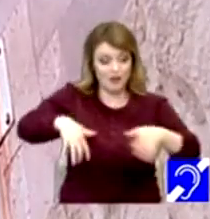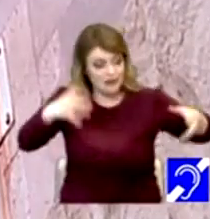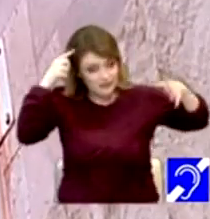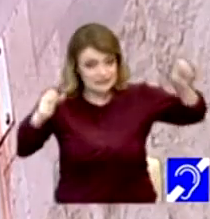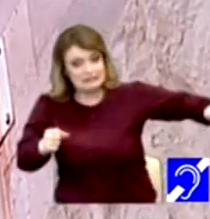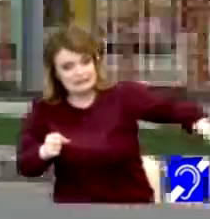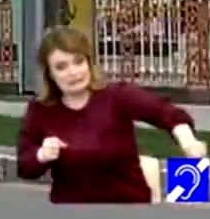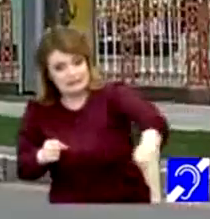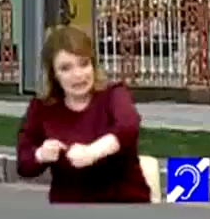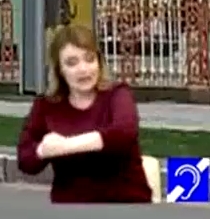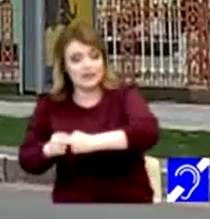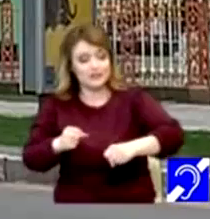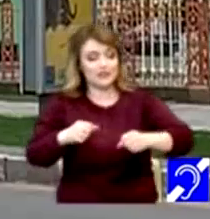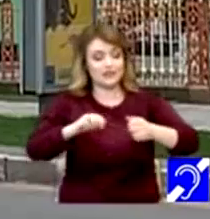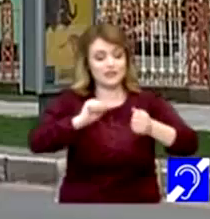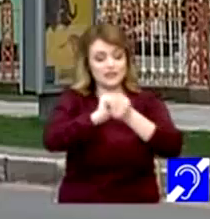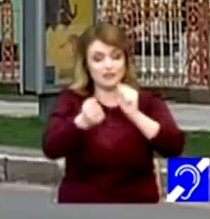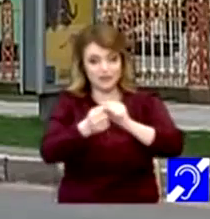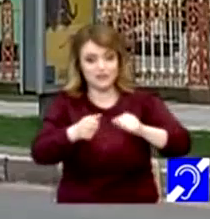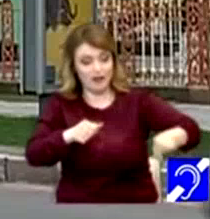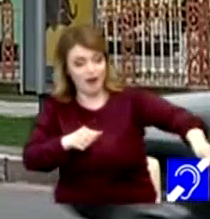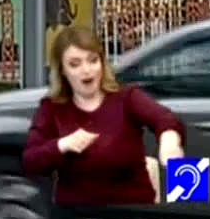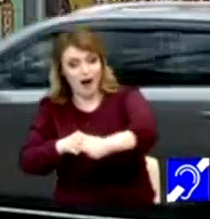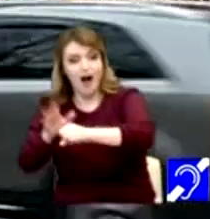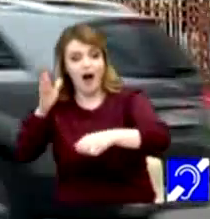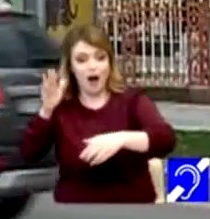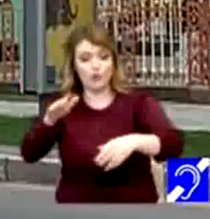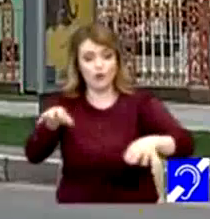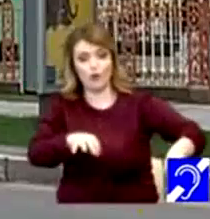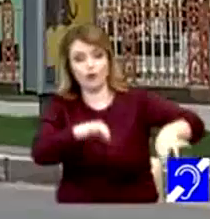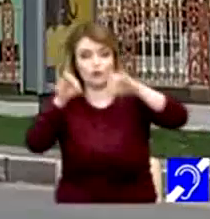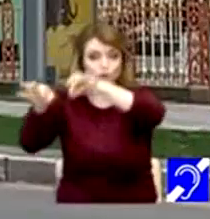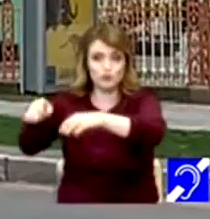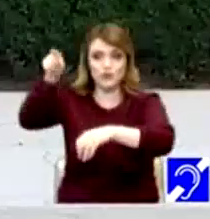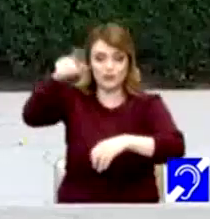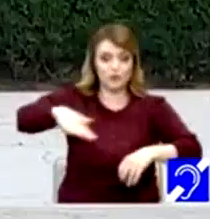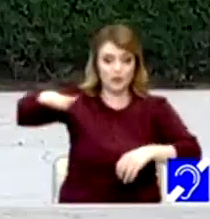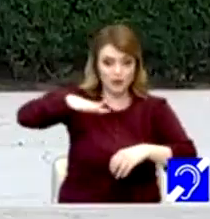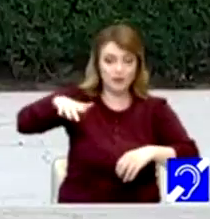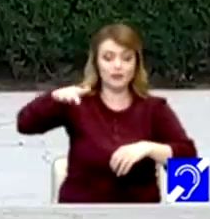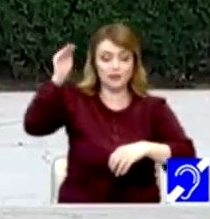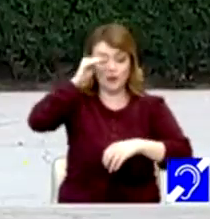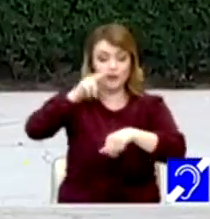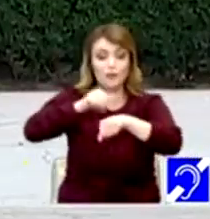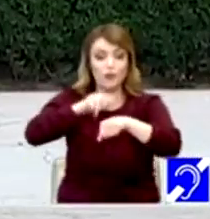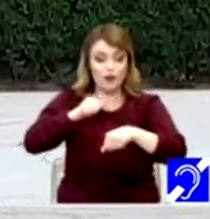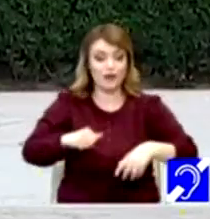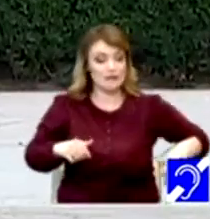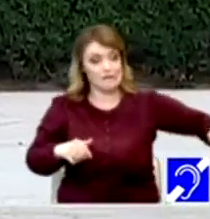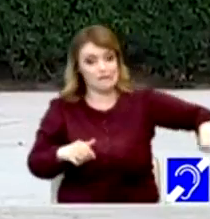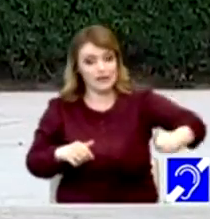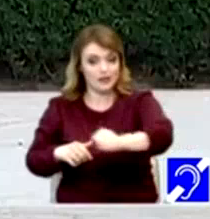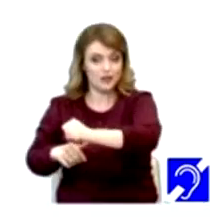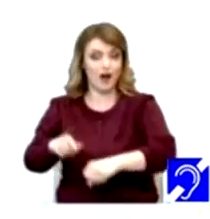târât pe drumul pietruit din sat și ulterior i-au transportat în stânga Nistrului la așa zisul comisariat de miliție din